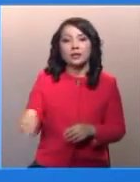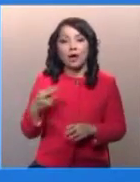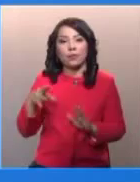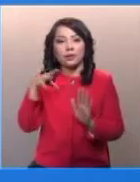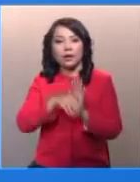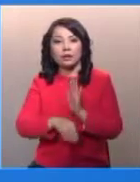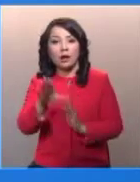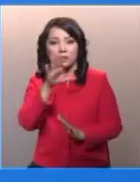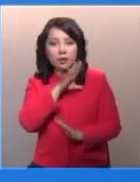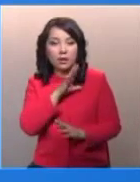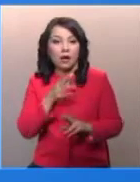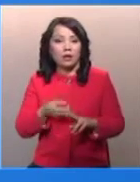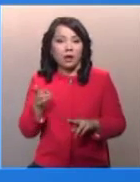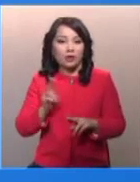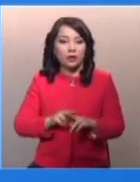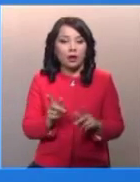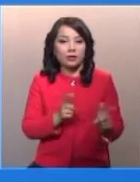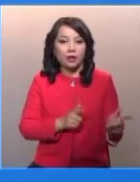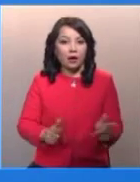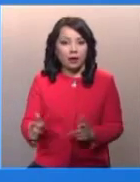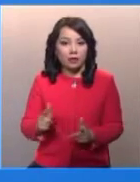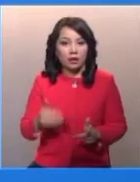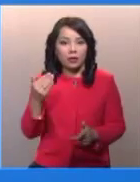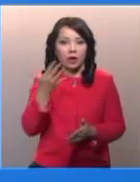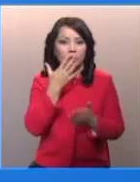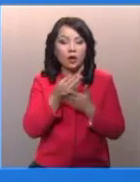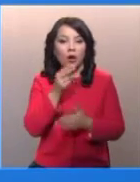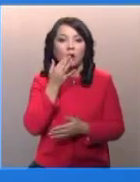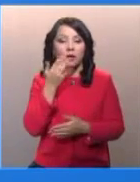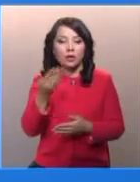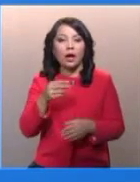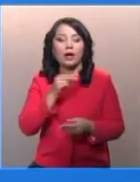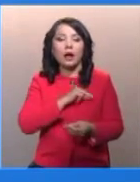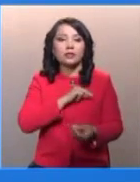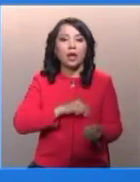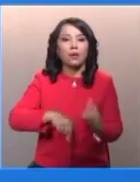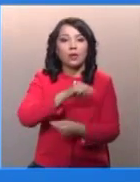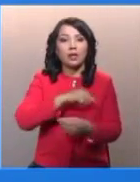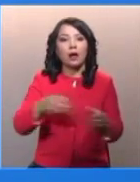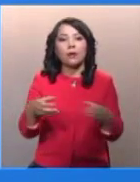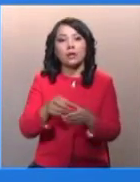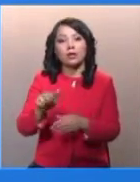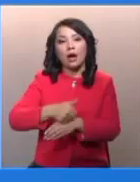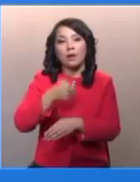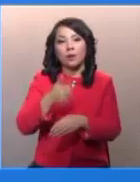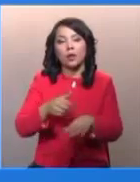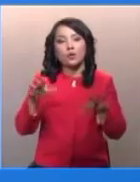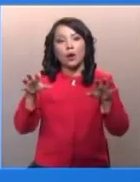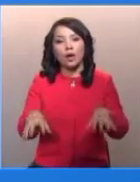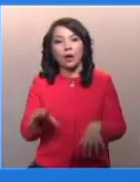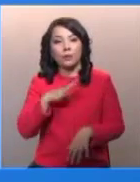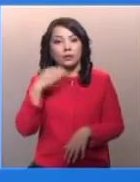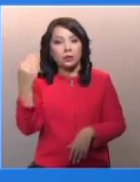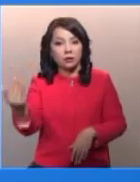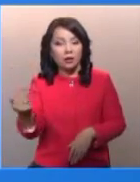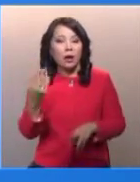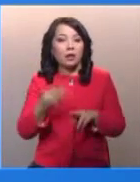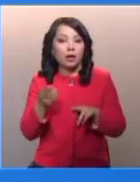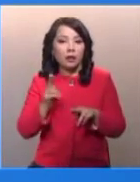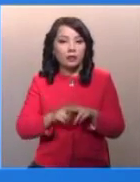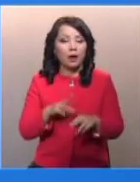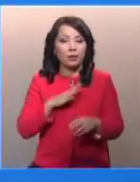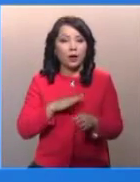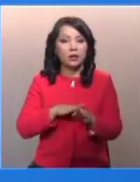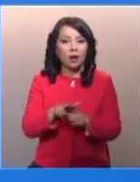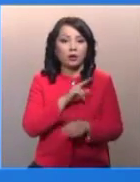онда оны тағайындайтын жаңағы ұлттық кәсіпкерлер палатасының басқарма төралқасы еді. Бұнда оның